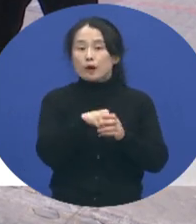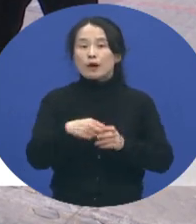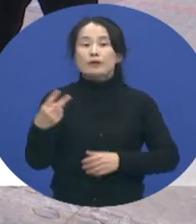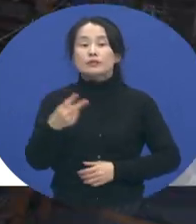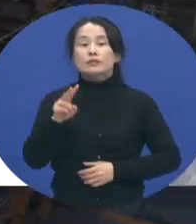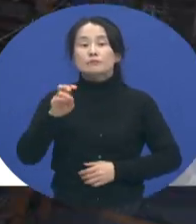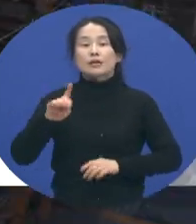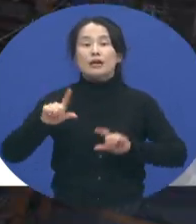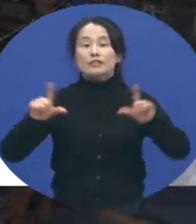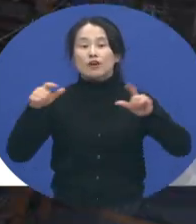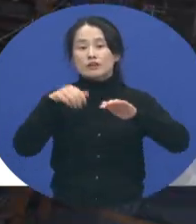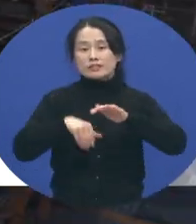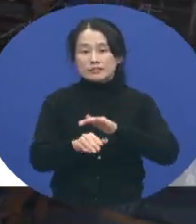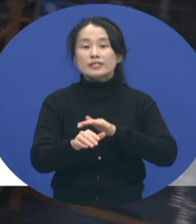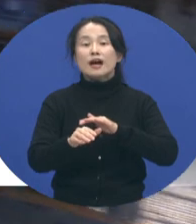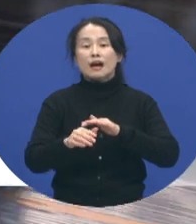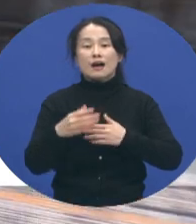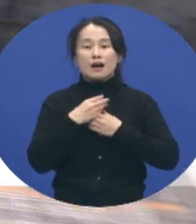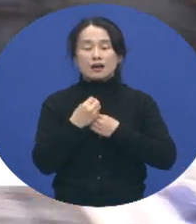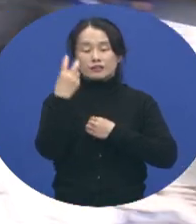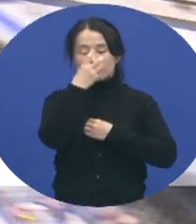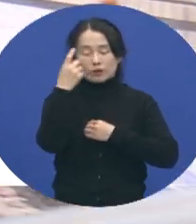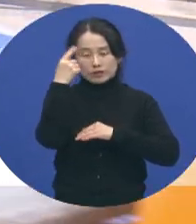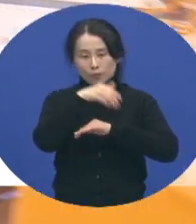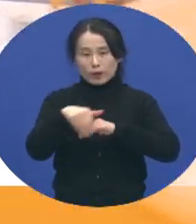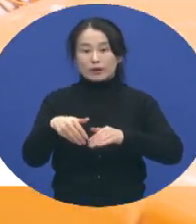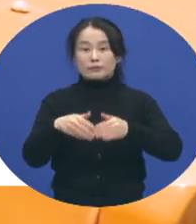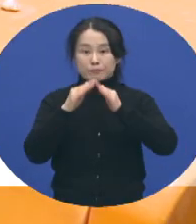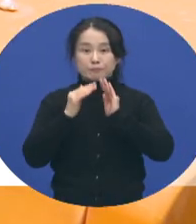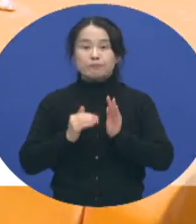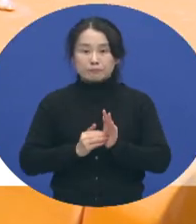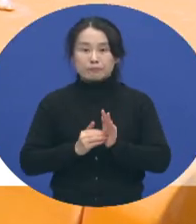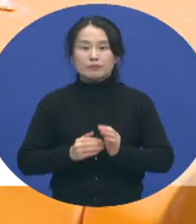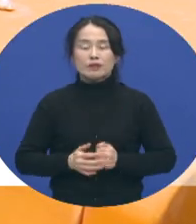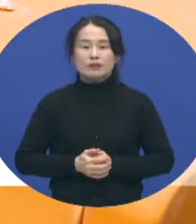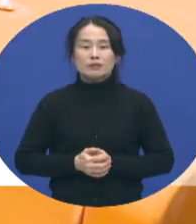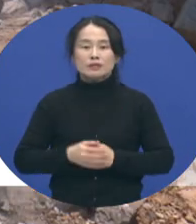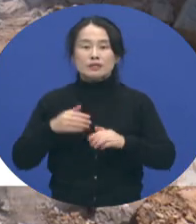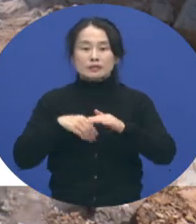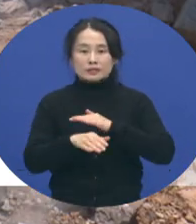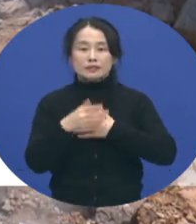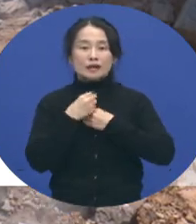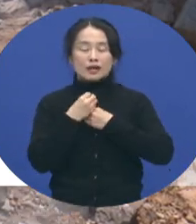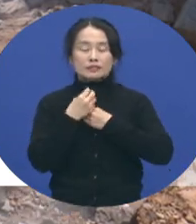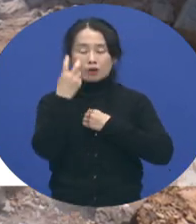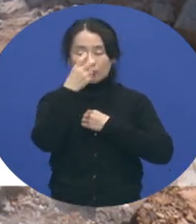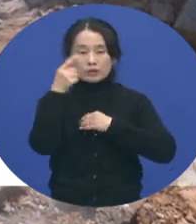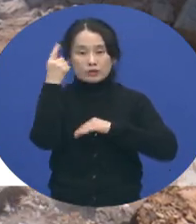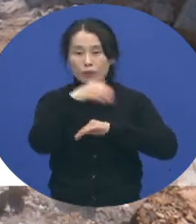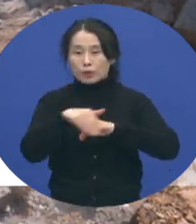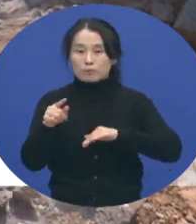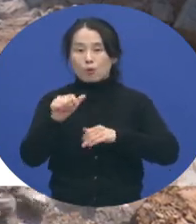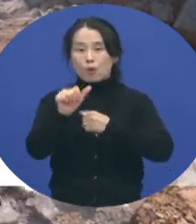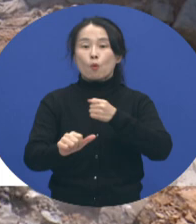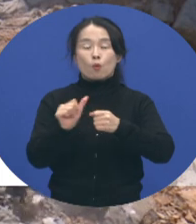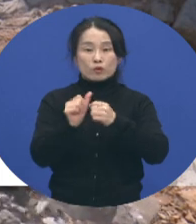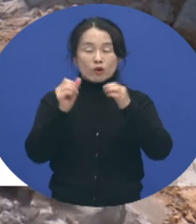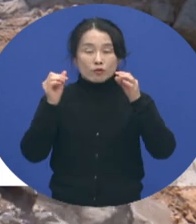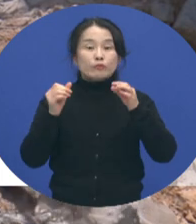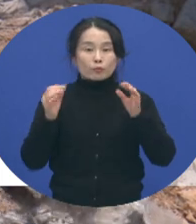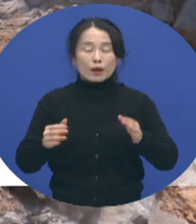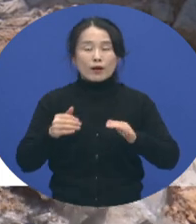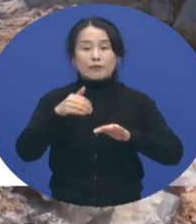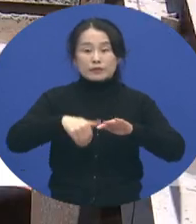내용을 담은 2024년 경기도 지하안전 관리 계획을 수립했습니다 이번 지하안전 관리 계획은 앞서